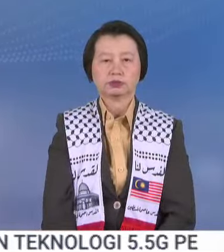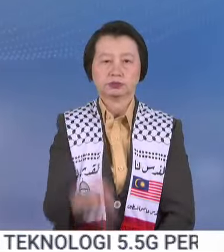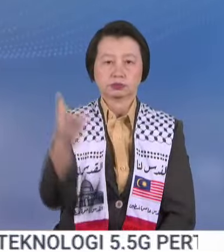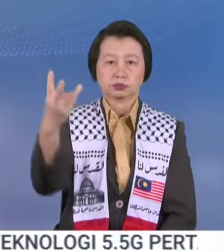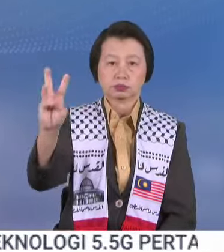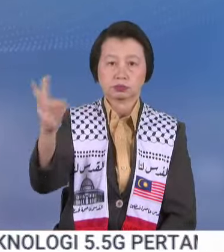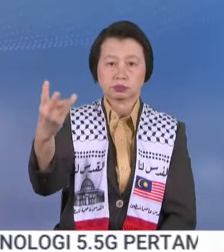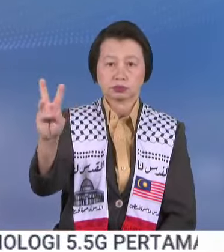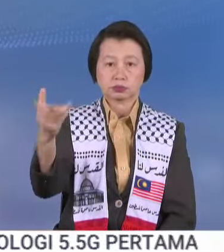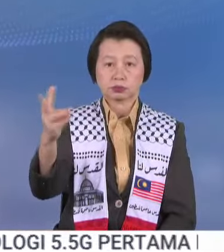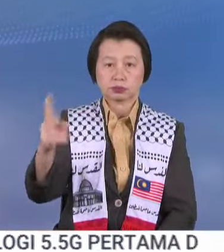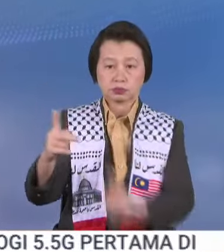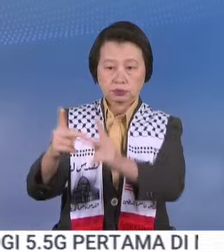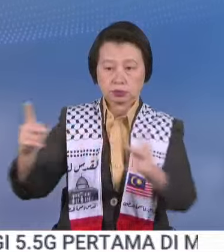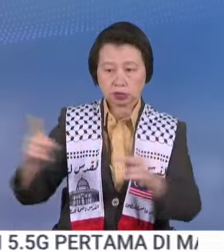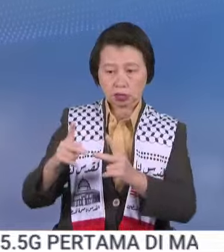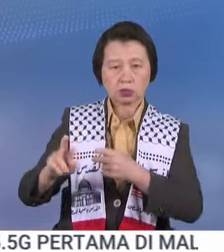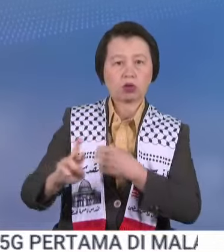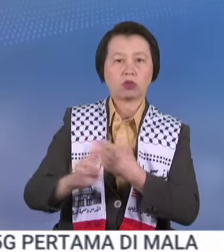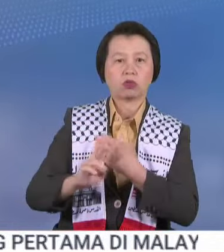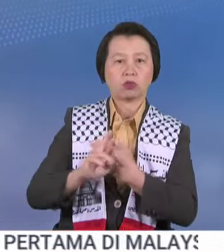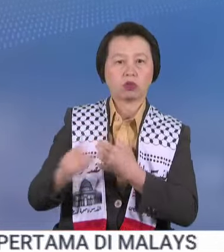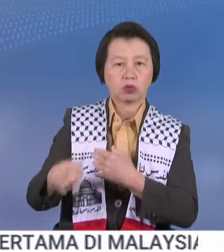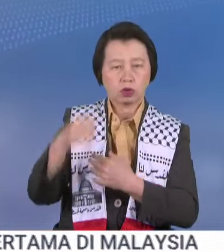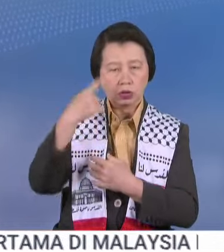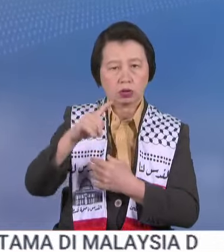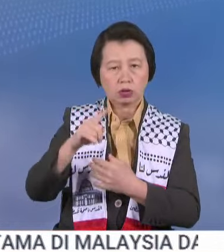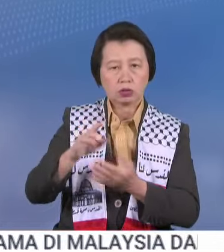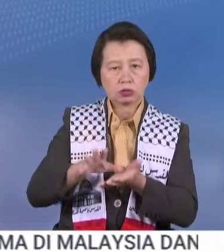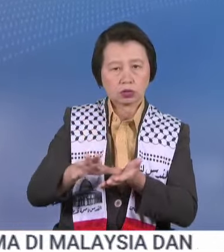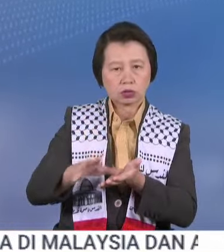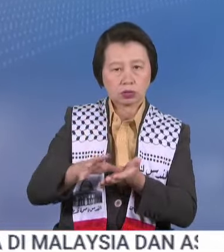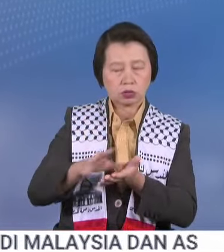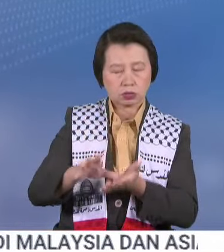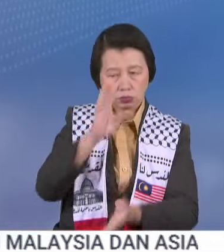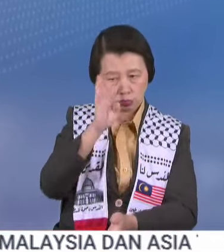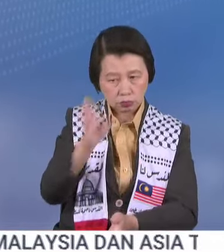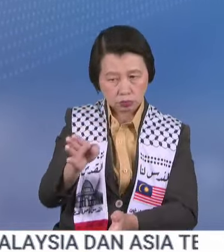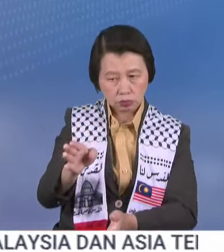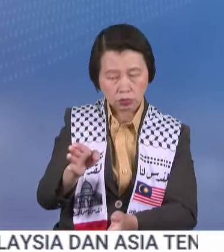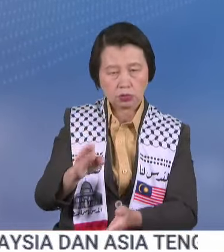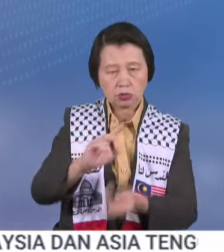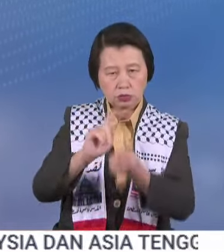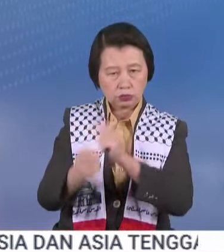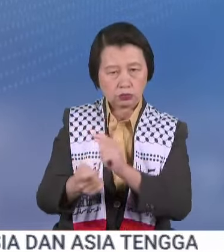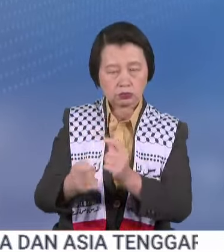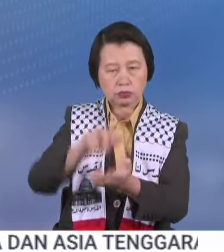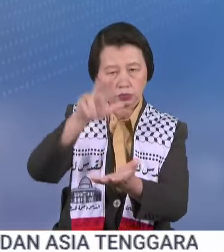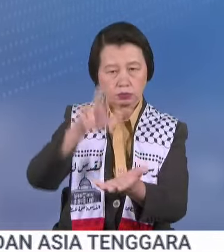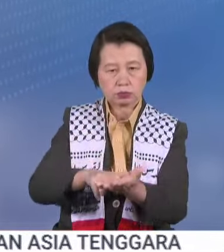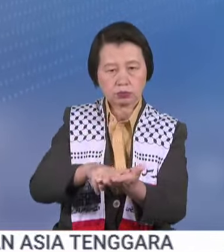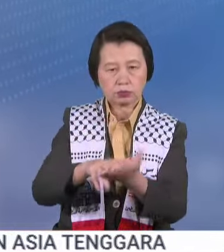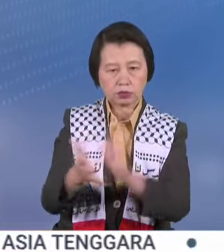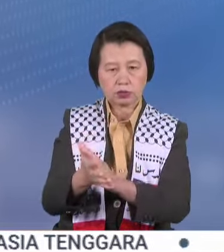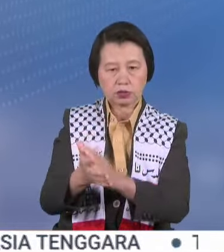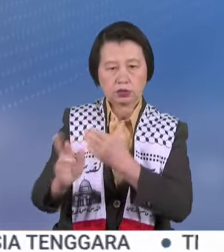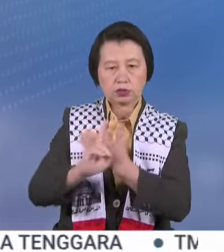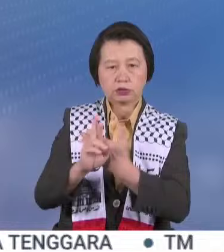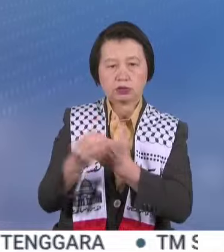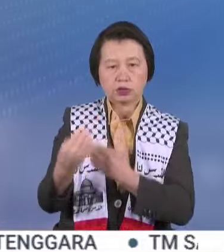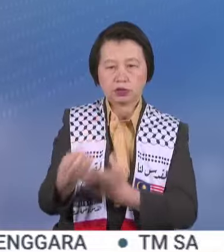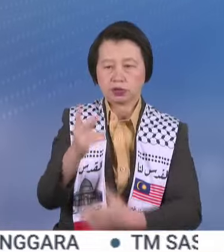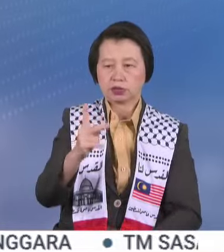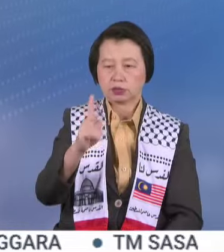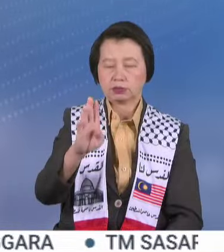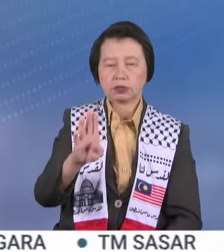16 kawasan yang dikategori berisiko tinggi KBT Penagih Dadah disasar ditukar status menjadi kawasan berisiko rendah